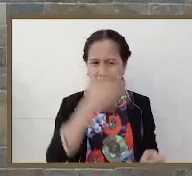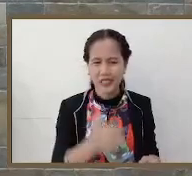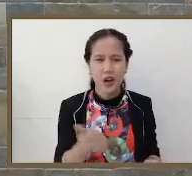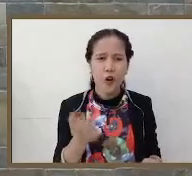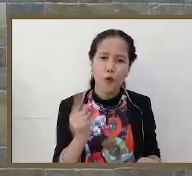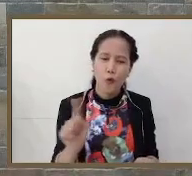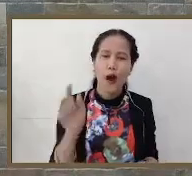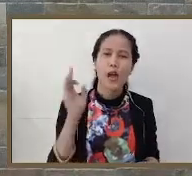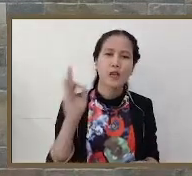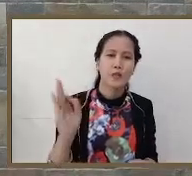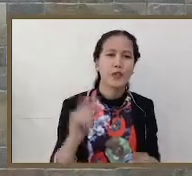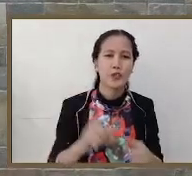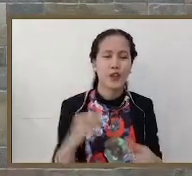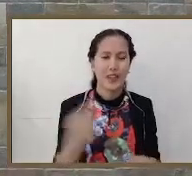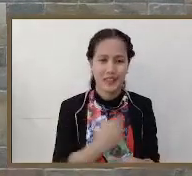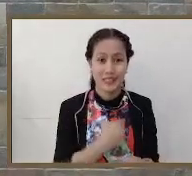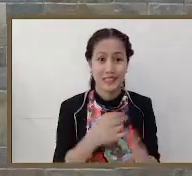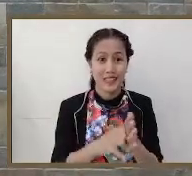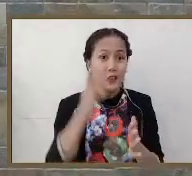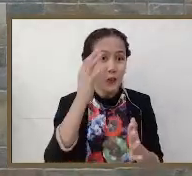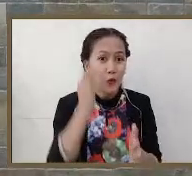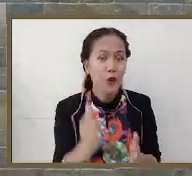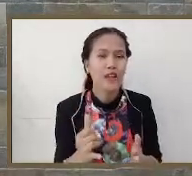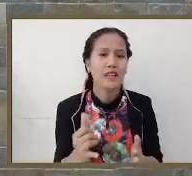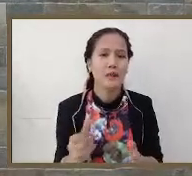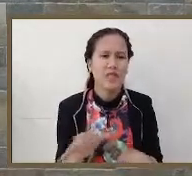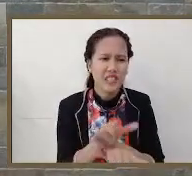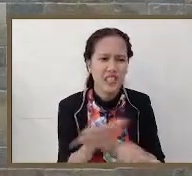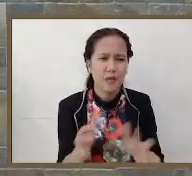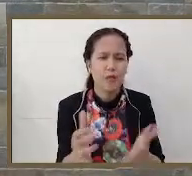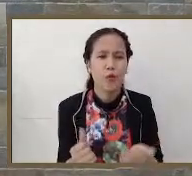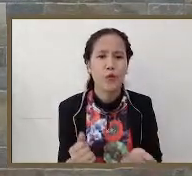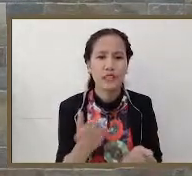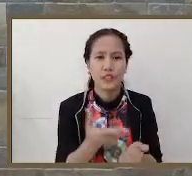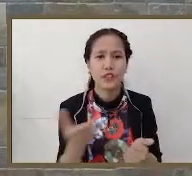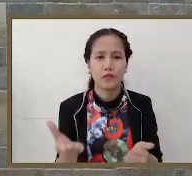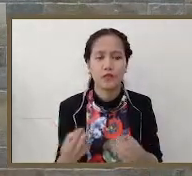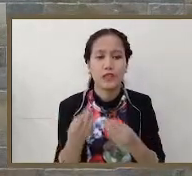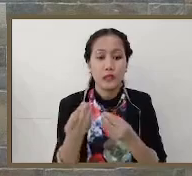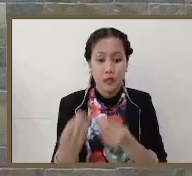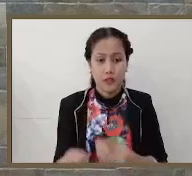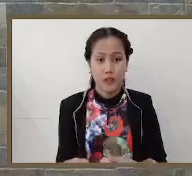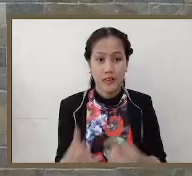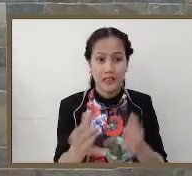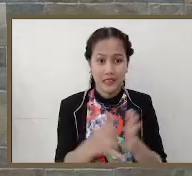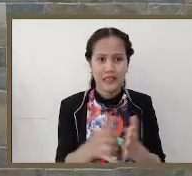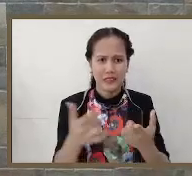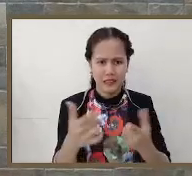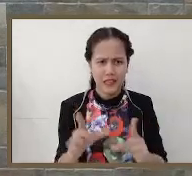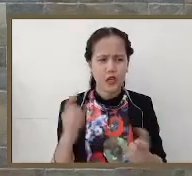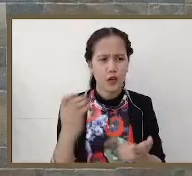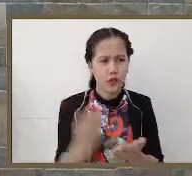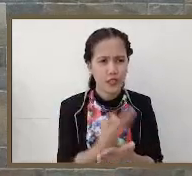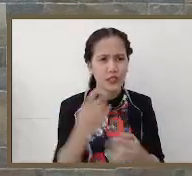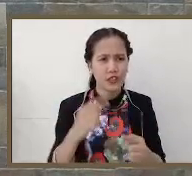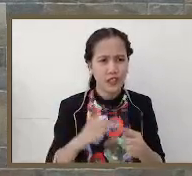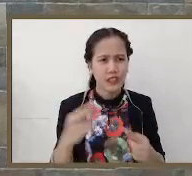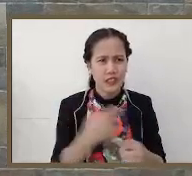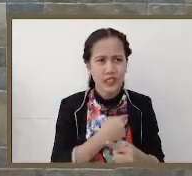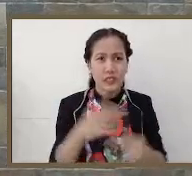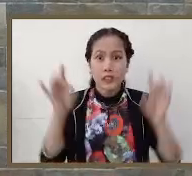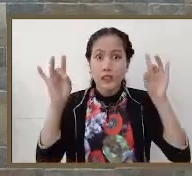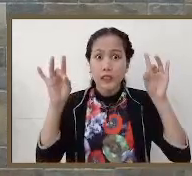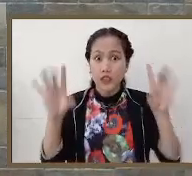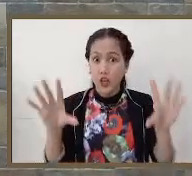mga kapatid, kaya ko po ito gustong ibigay po sa atin at muli nating balikan at sariwain sa ating mga sarili yung danger